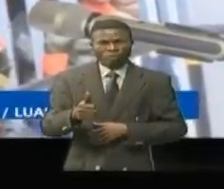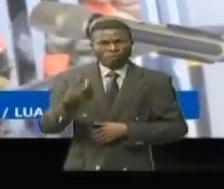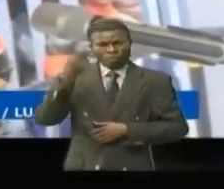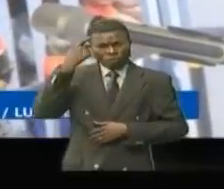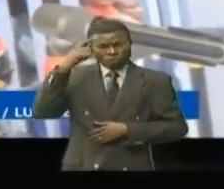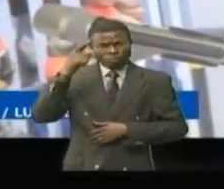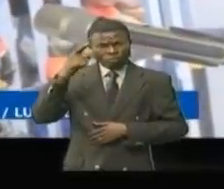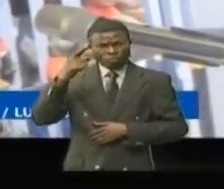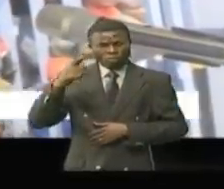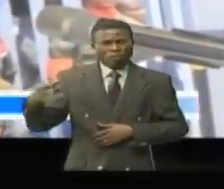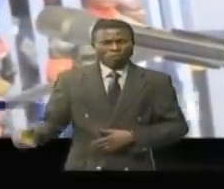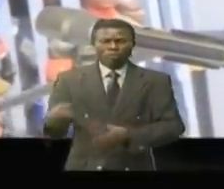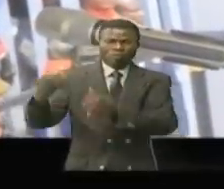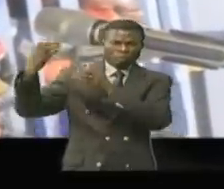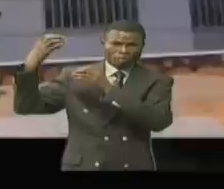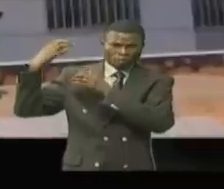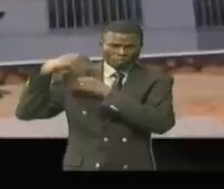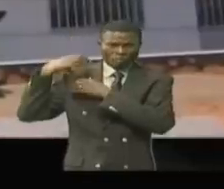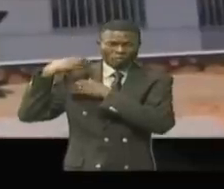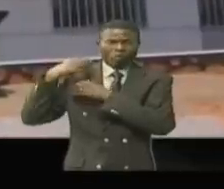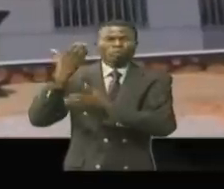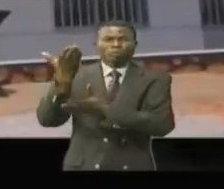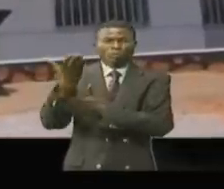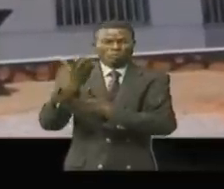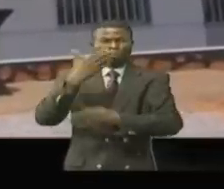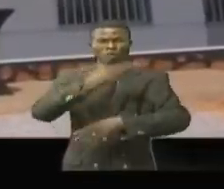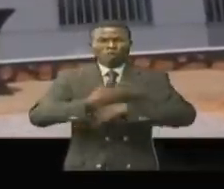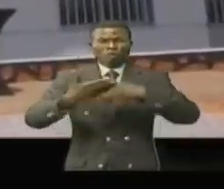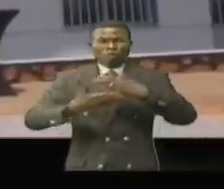de prendre en charge la réhabilitation de la prison